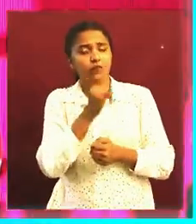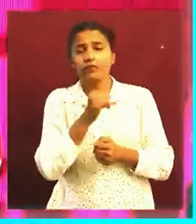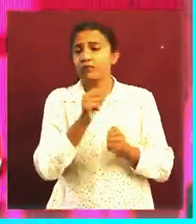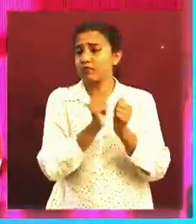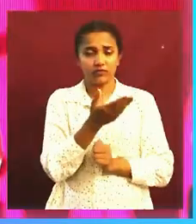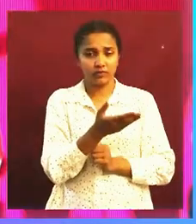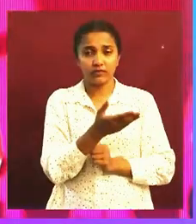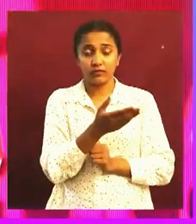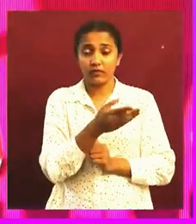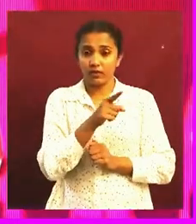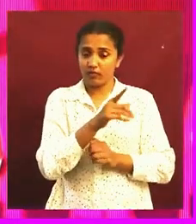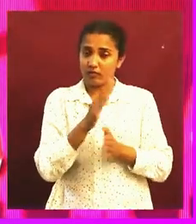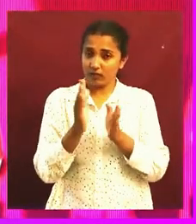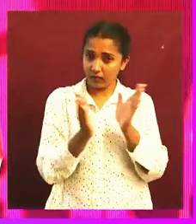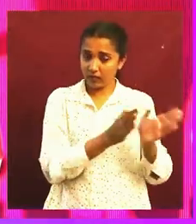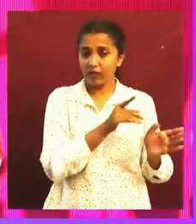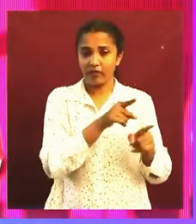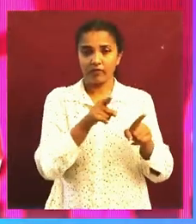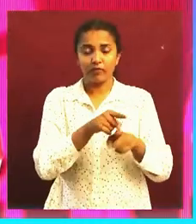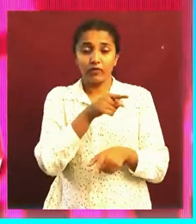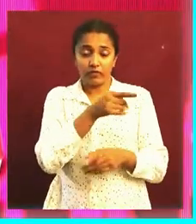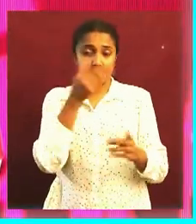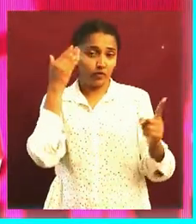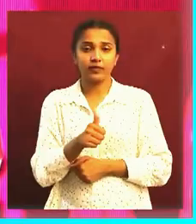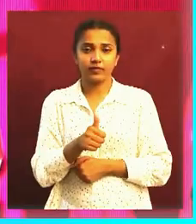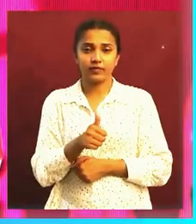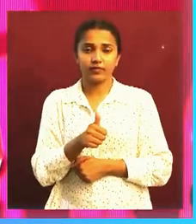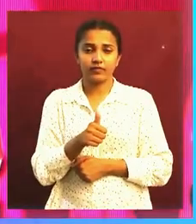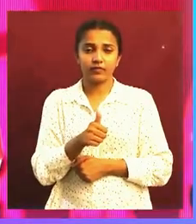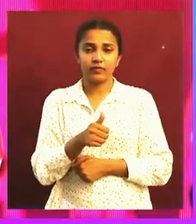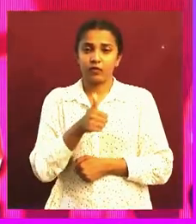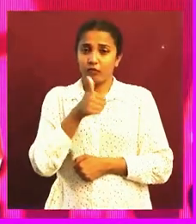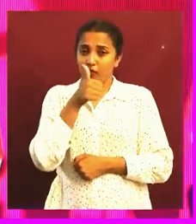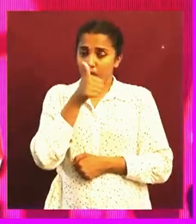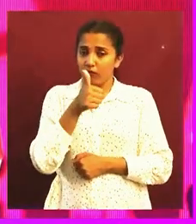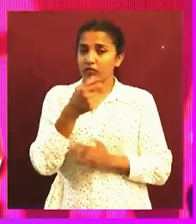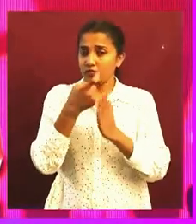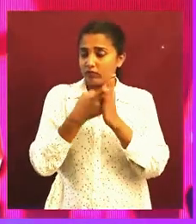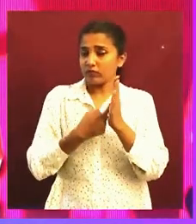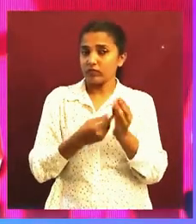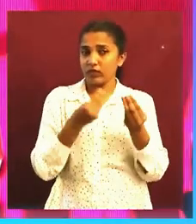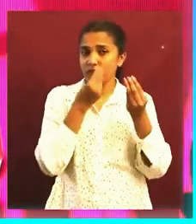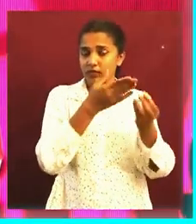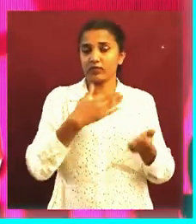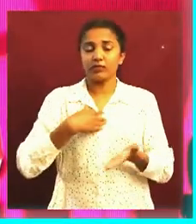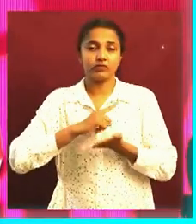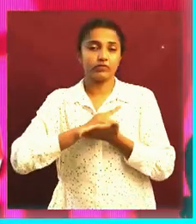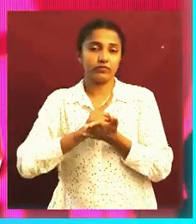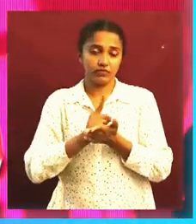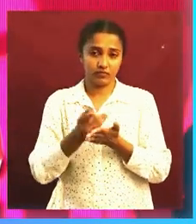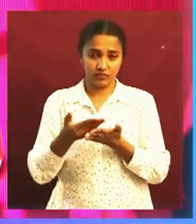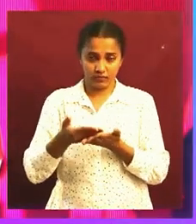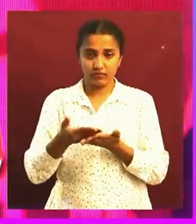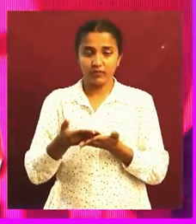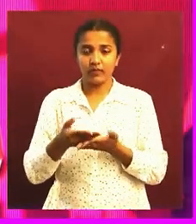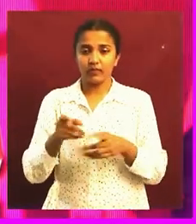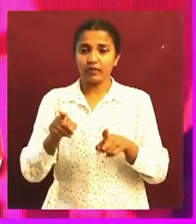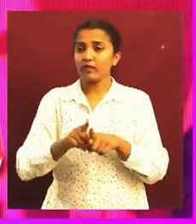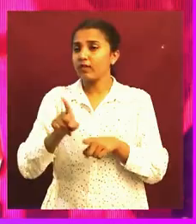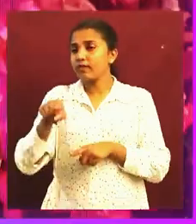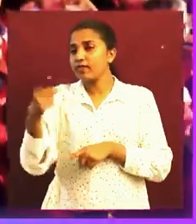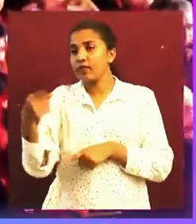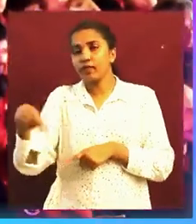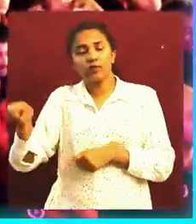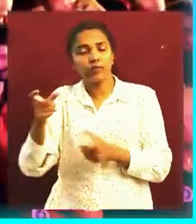எனிசா ஏவா பிலிபந்தன சாஹாதிக வசீன் யுக்தி இட்டுகன ராஜ்ய தமை ஜாதிக ஜனபல வேகியா வென